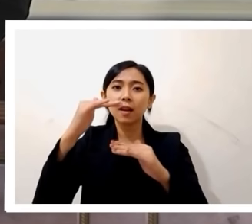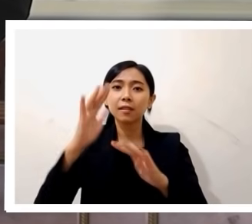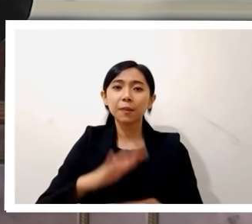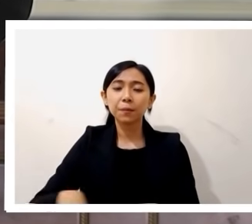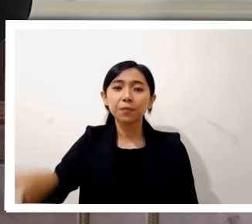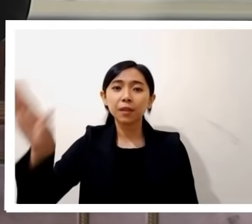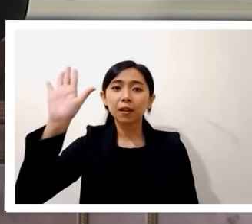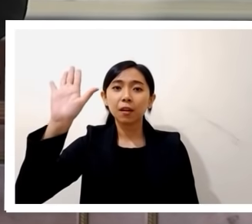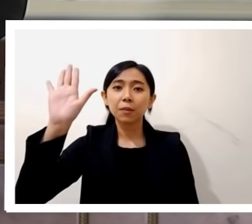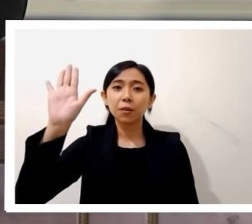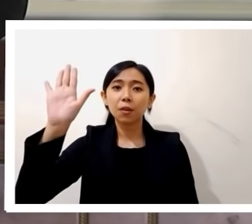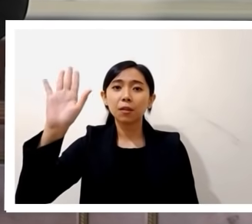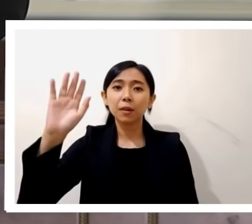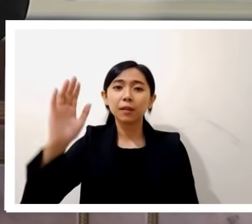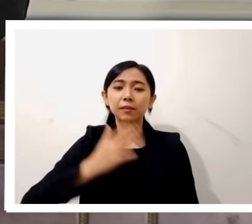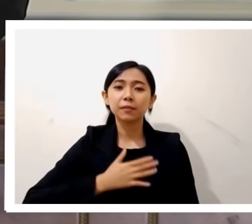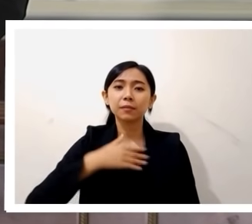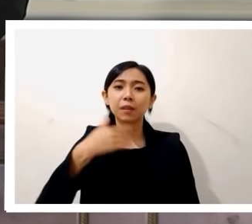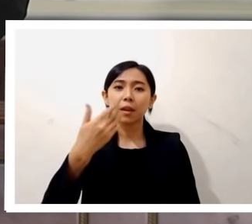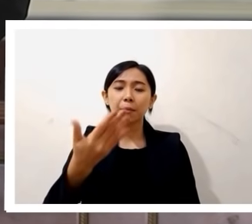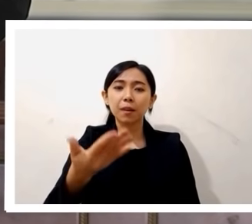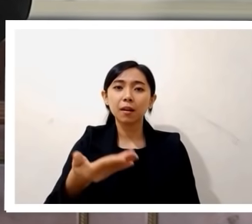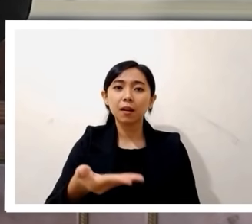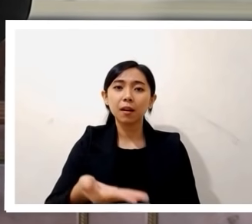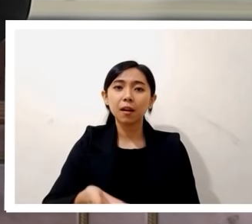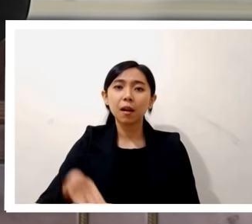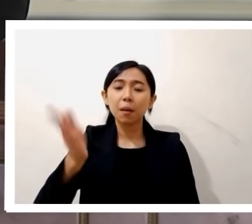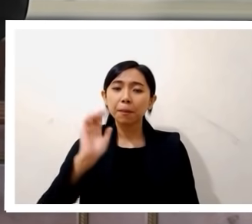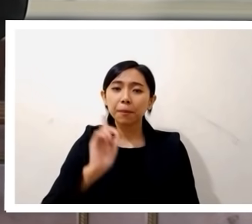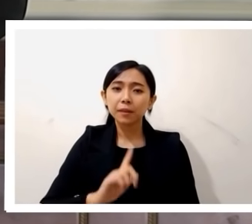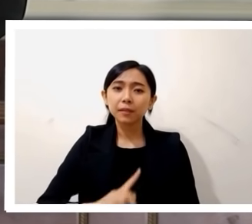batas, kau berkorban demi